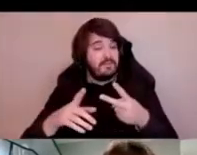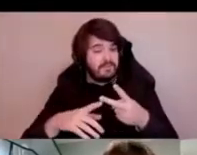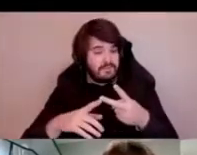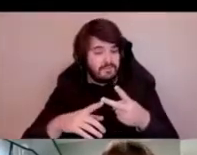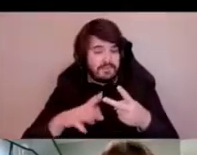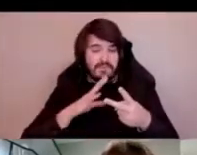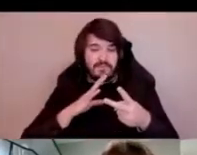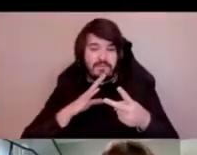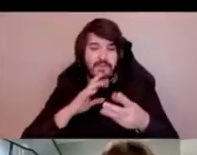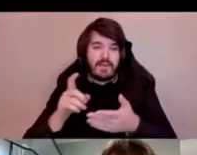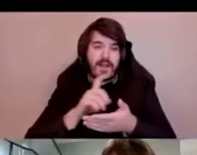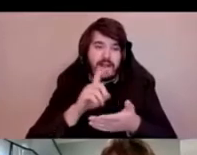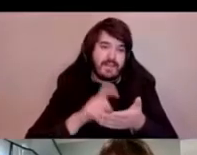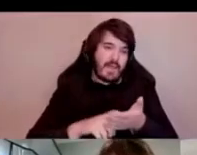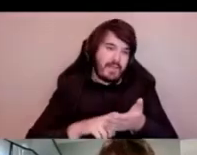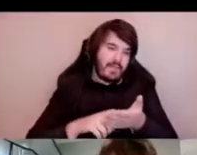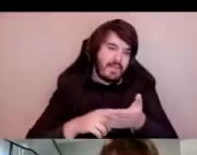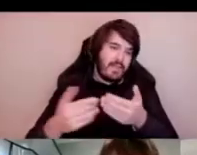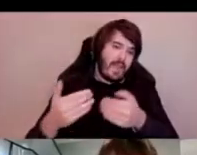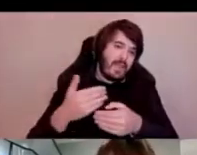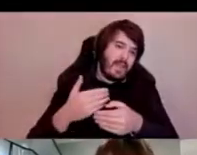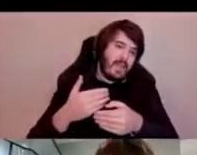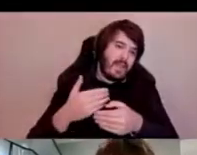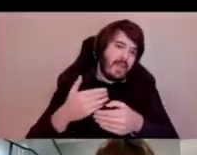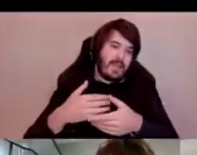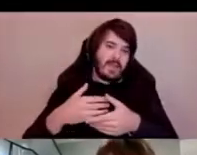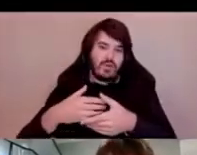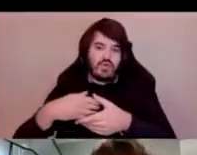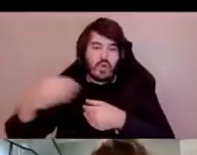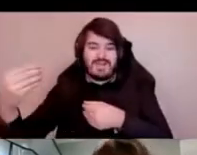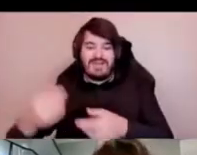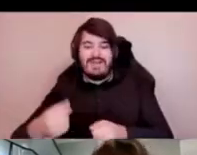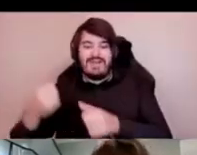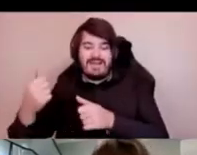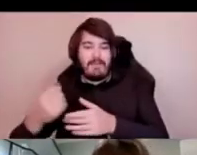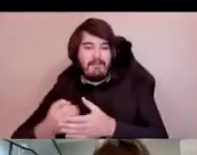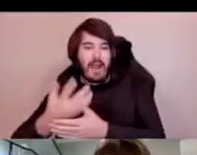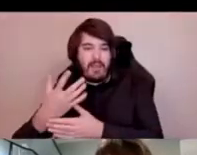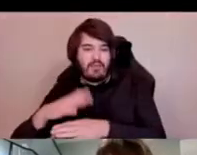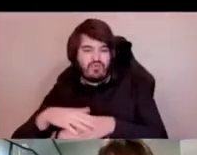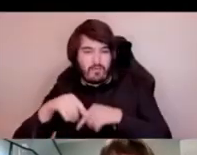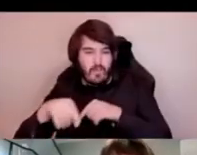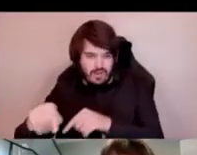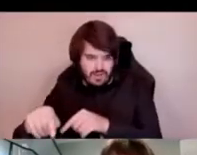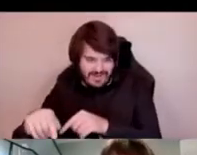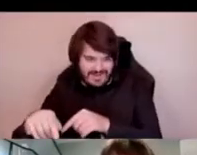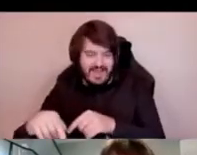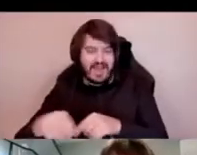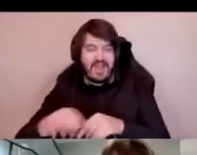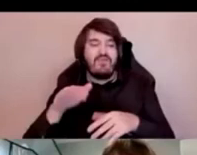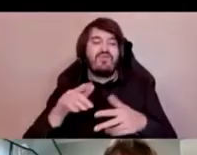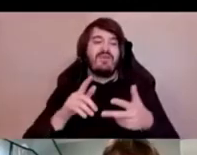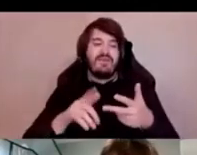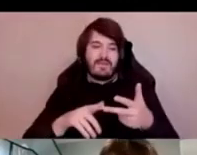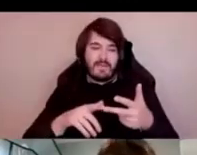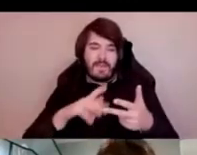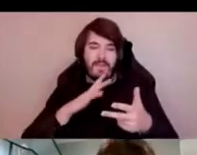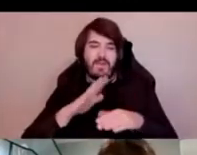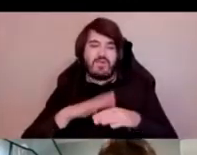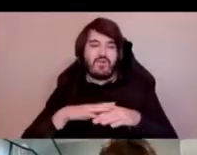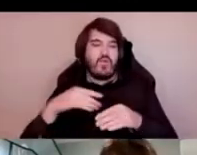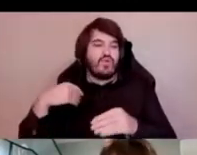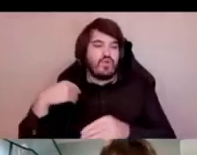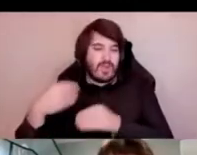Ensuite, on va parler des dates d'entrée et des sorties des plantes au potager. Et on va parler des